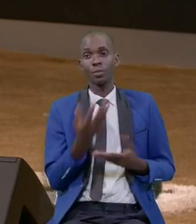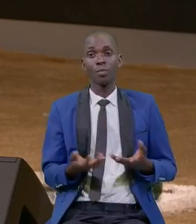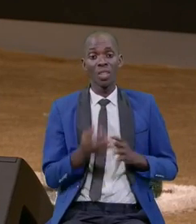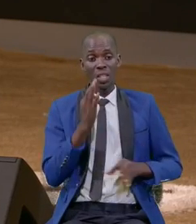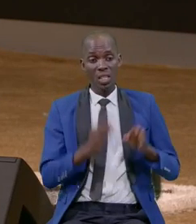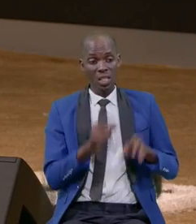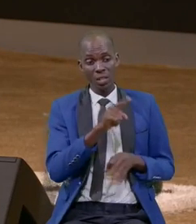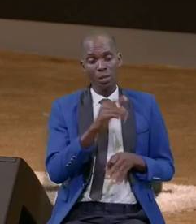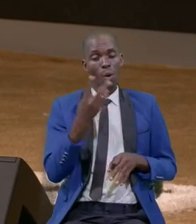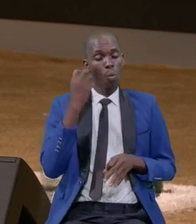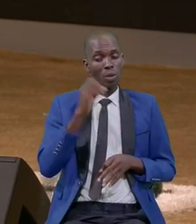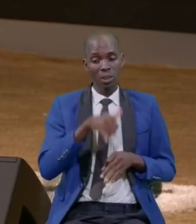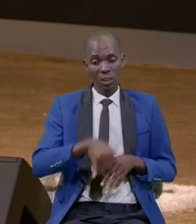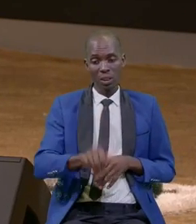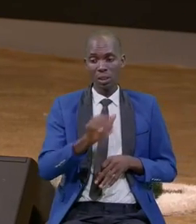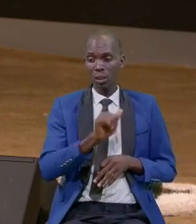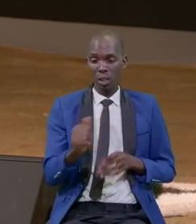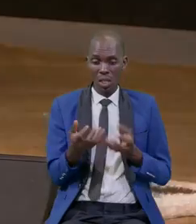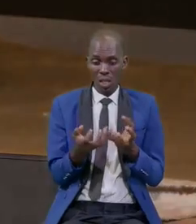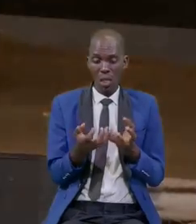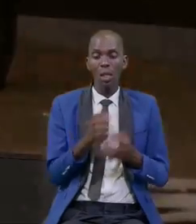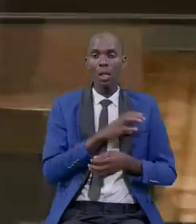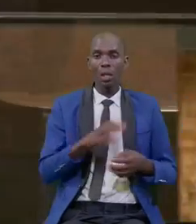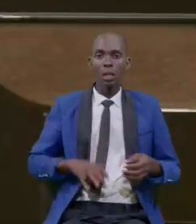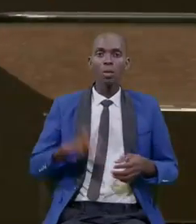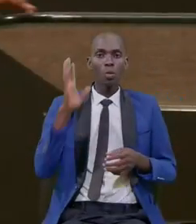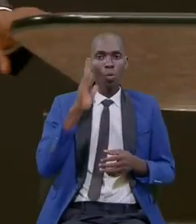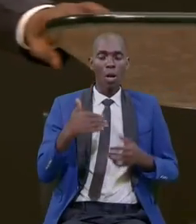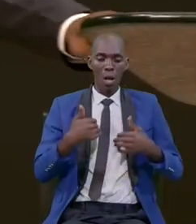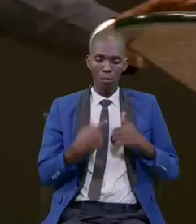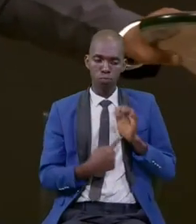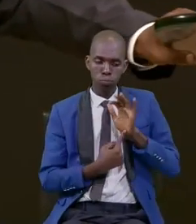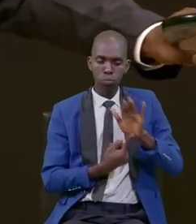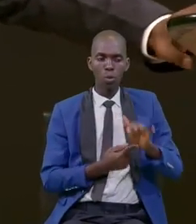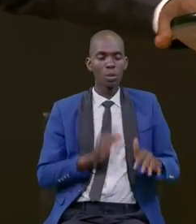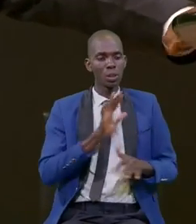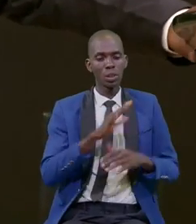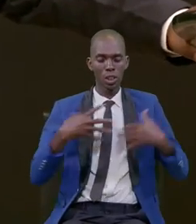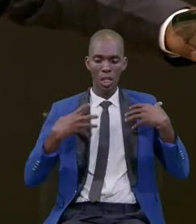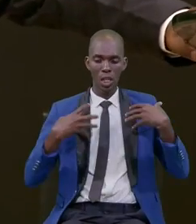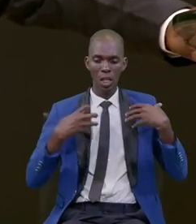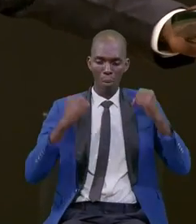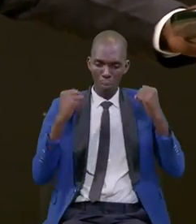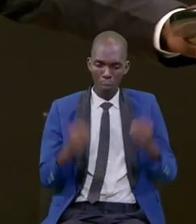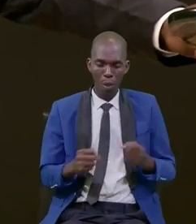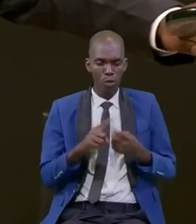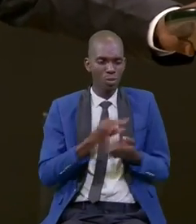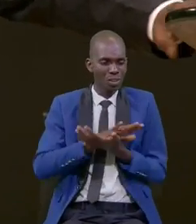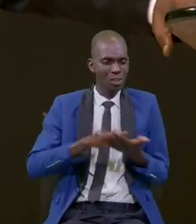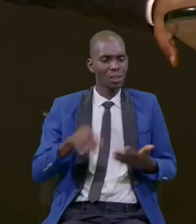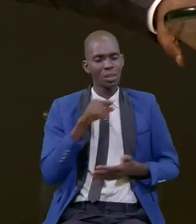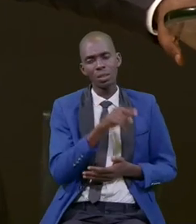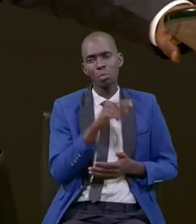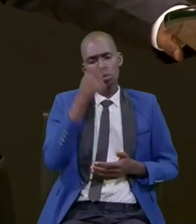ne pourrait pas aller là-bas, manger là-bas. Il était lépreux, mais Christ a manifesté sa puissance pour le